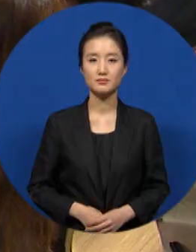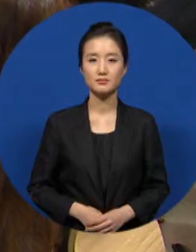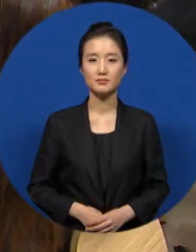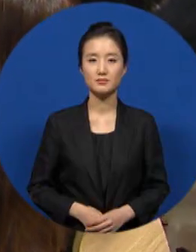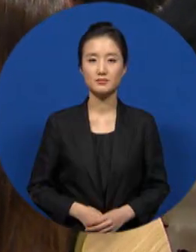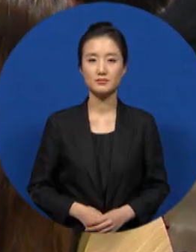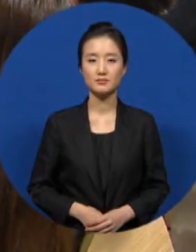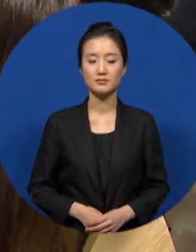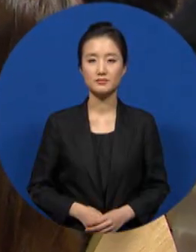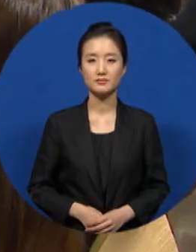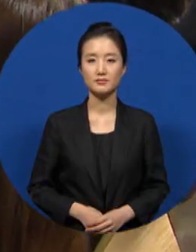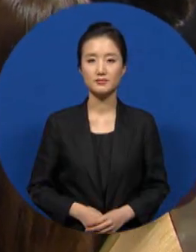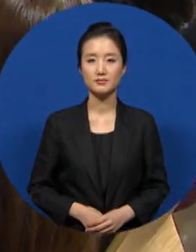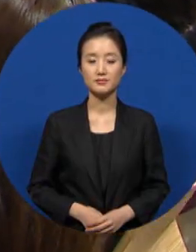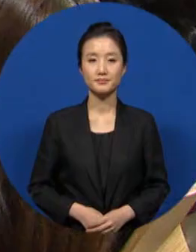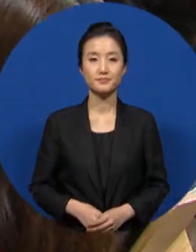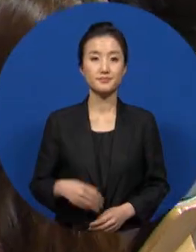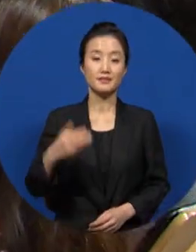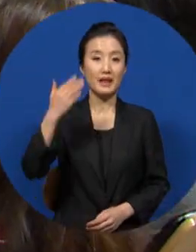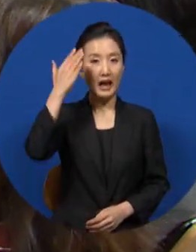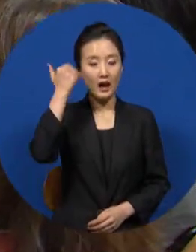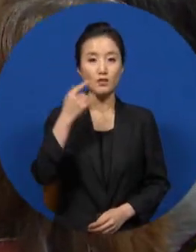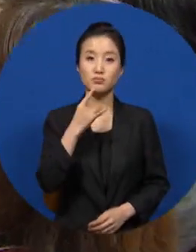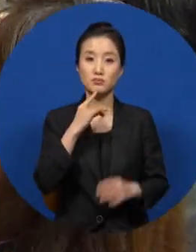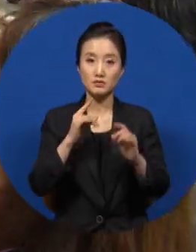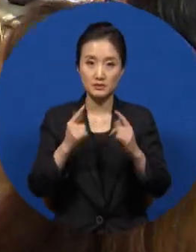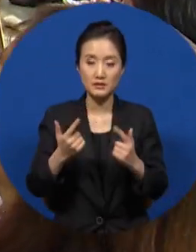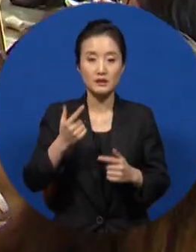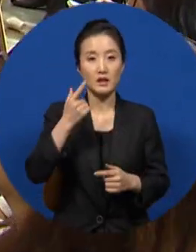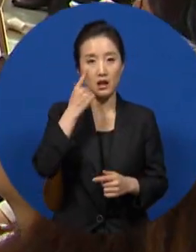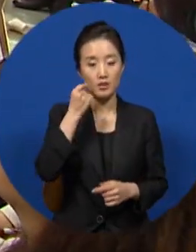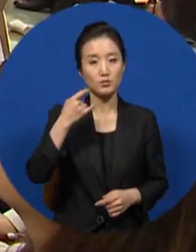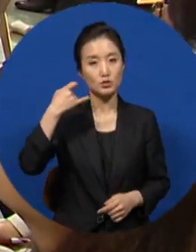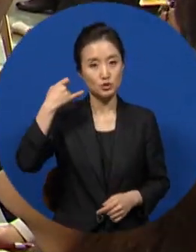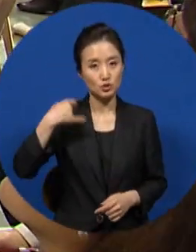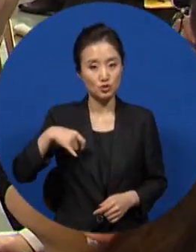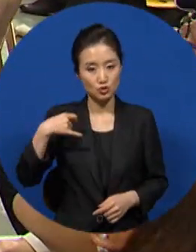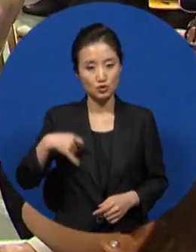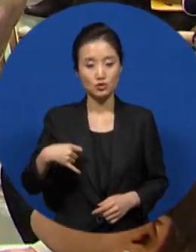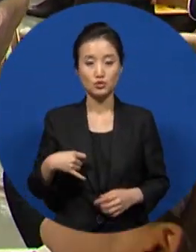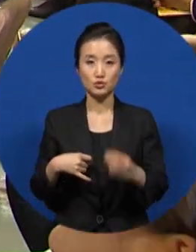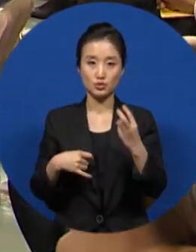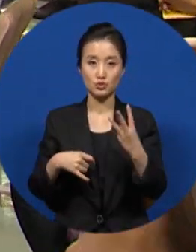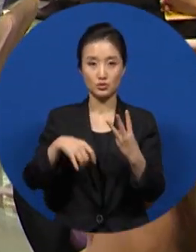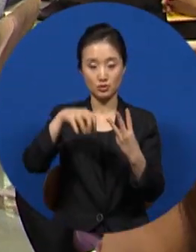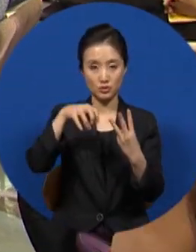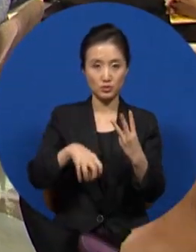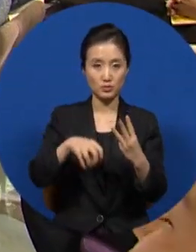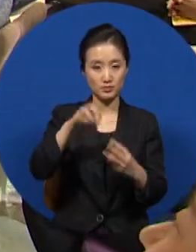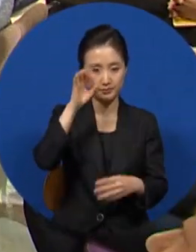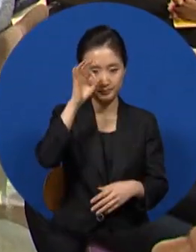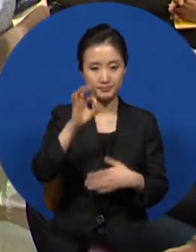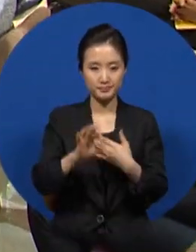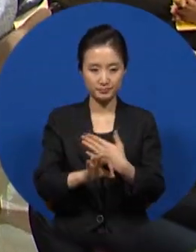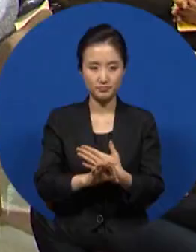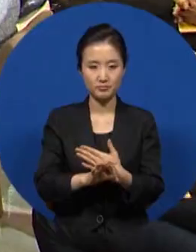얘기예요. 한국을 포함한 일본, 중국 이렇게 삼국은 삼재사상이라는 것이 뿌리 깊게 내려져